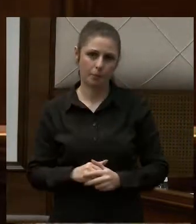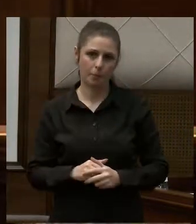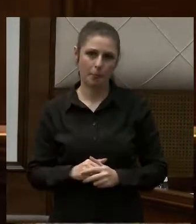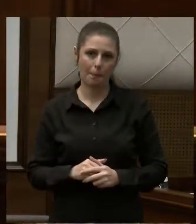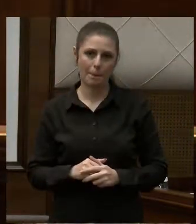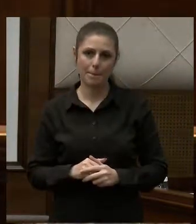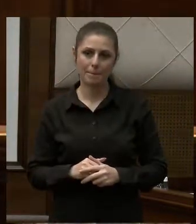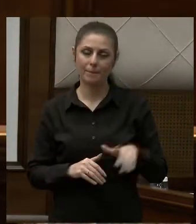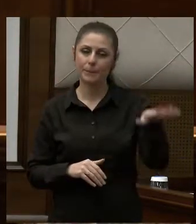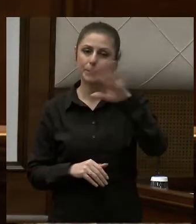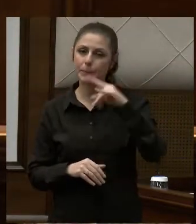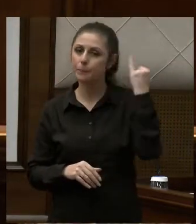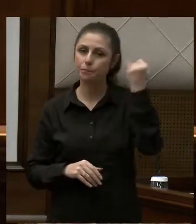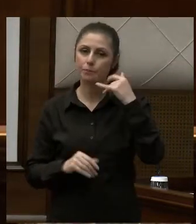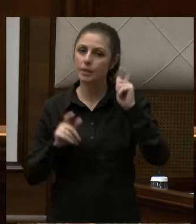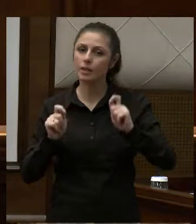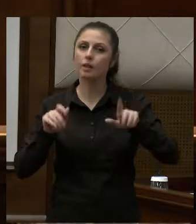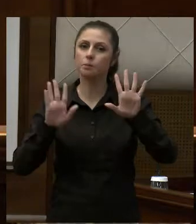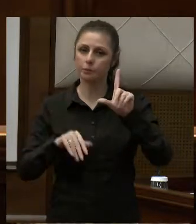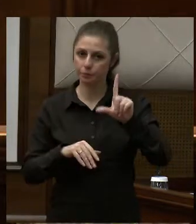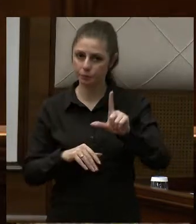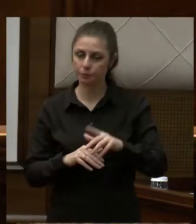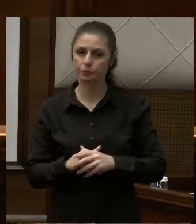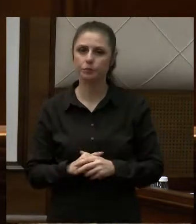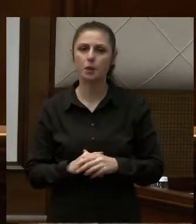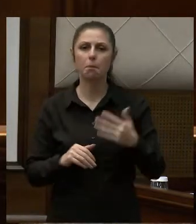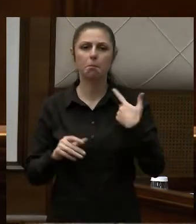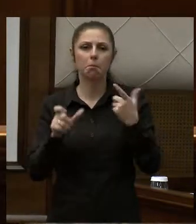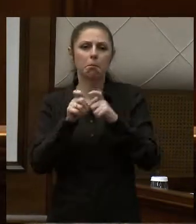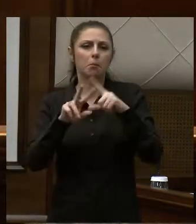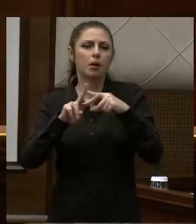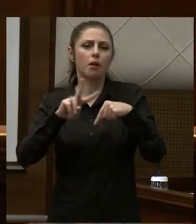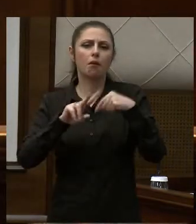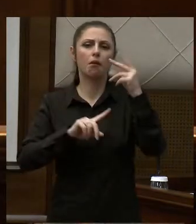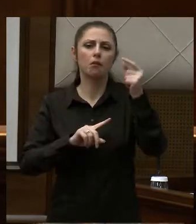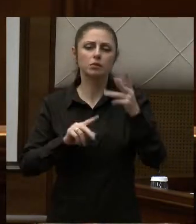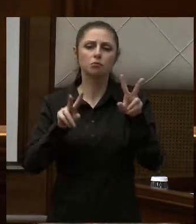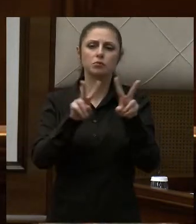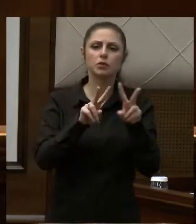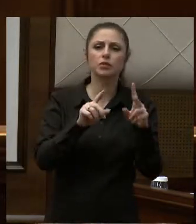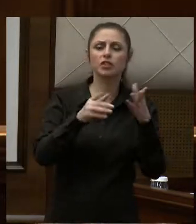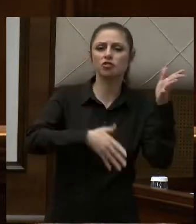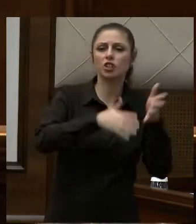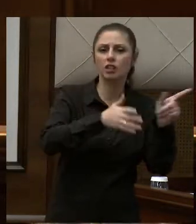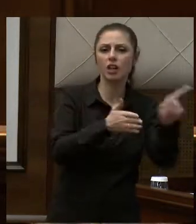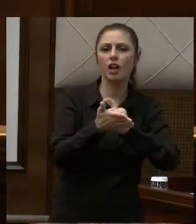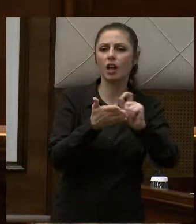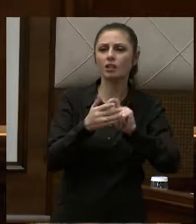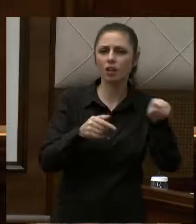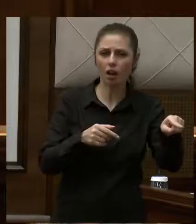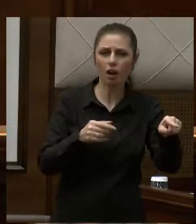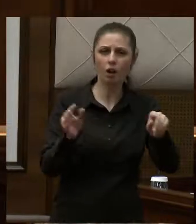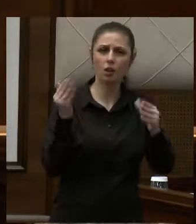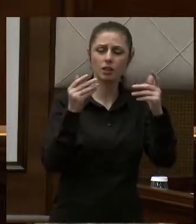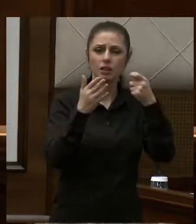Halkla dalga geçilmez. Ben Gazi Mustafa Caddesi'ni yazan arkadaşların bu işi dalga